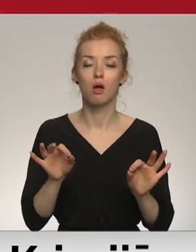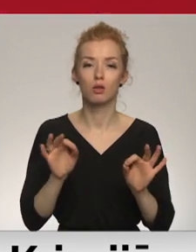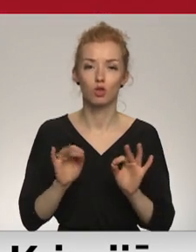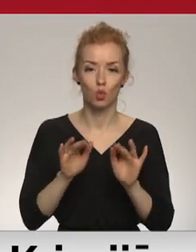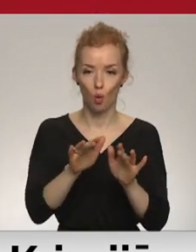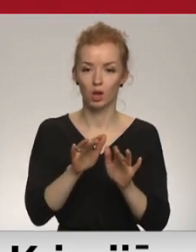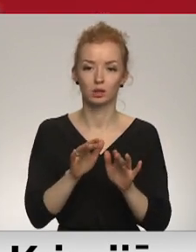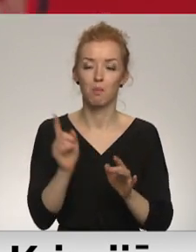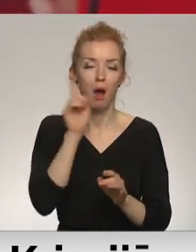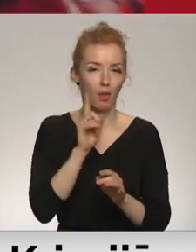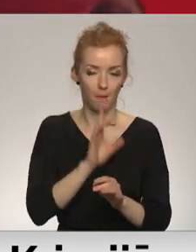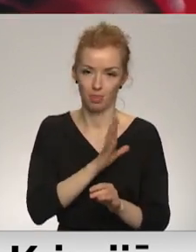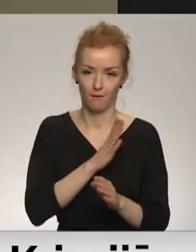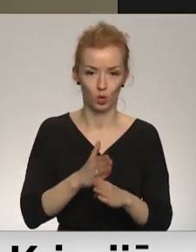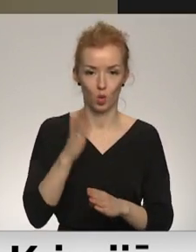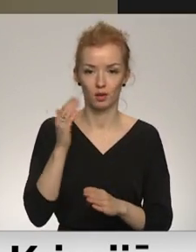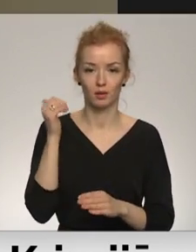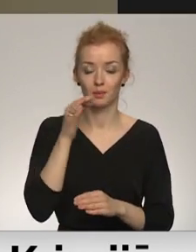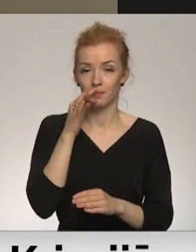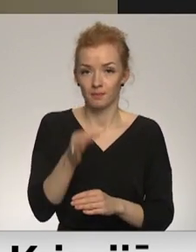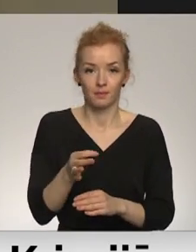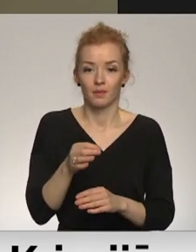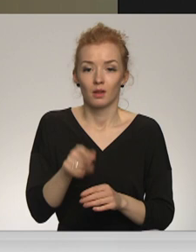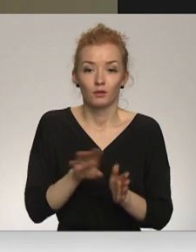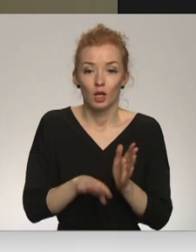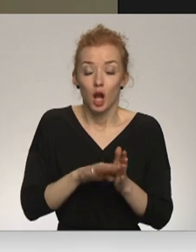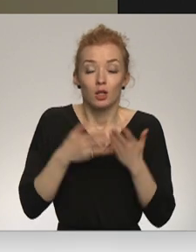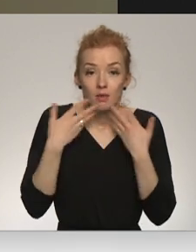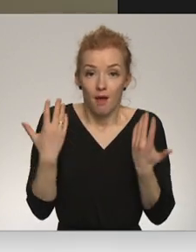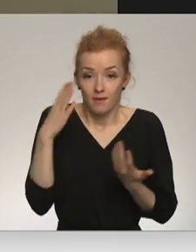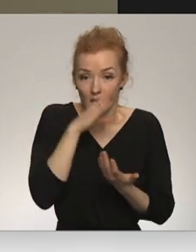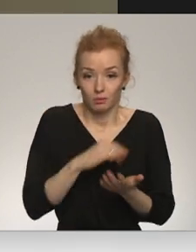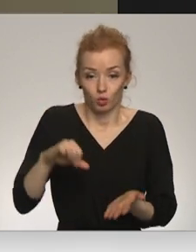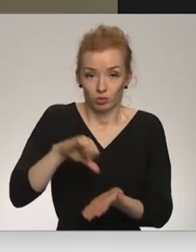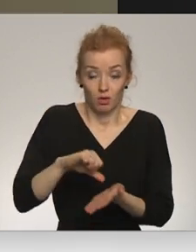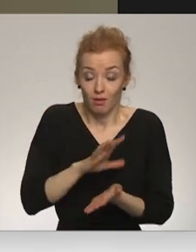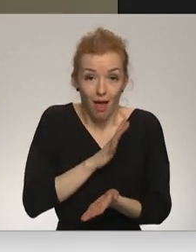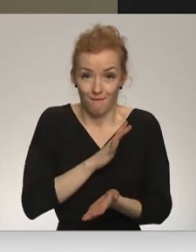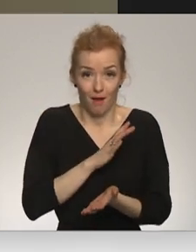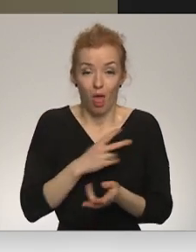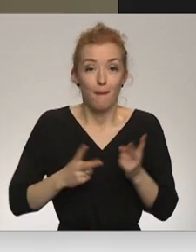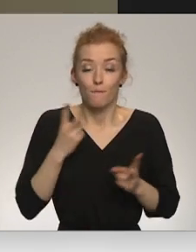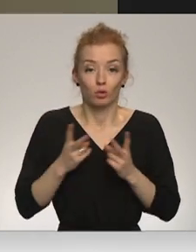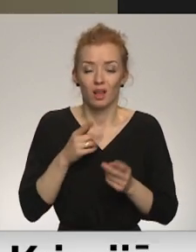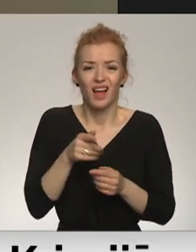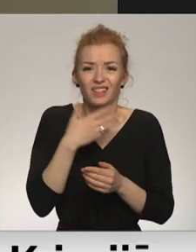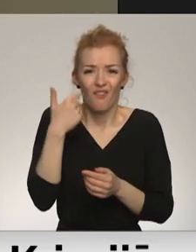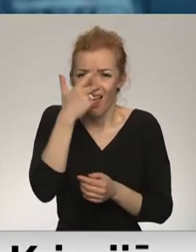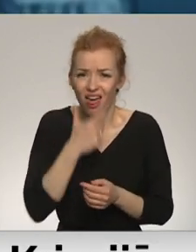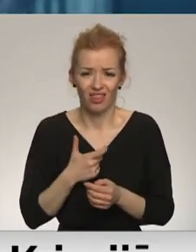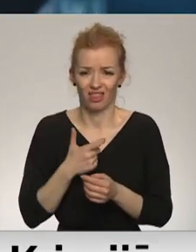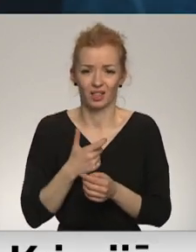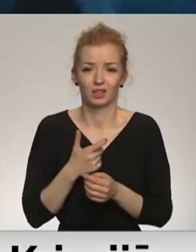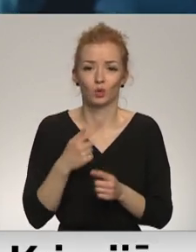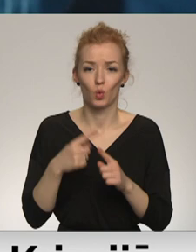norises neiespējamību. Tas vienkārši caur nav iespējams uzstāties, tas emocionāli nav iespējams, tas ētiski nav iespējams. Tas